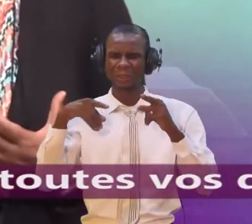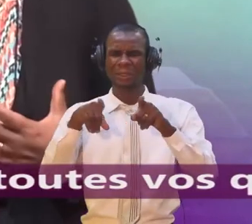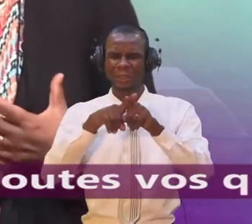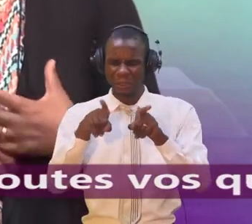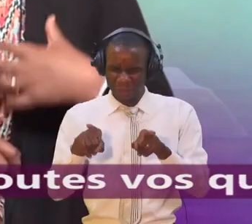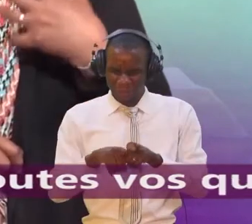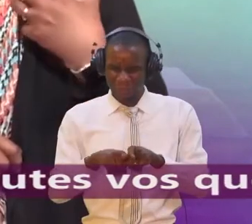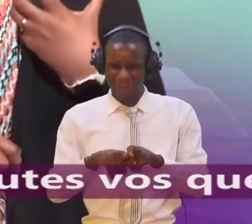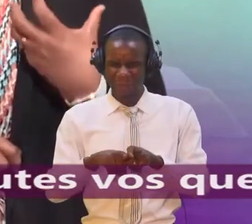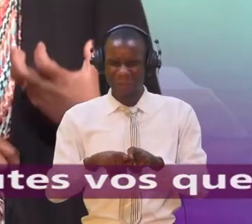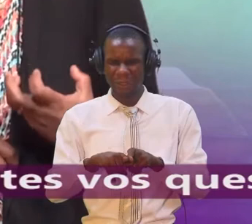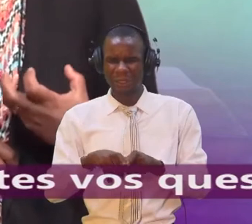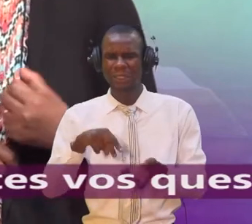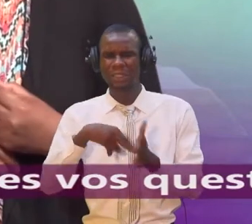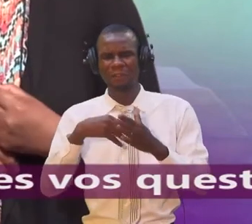moyo.